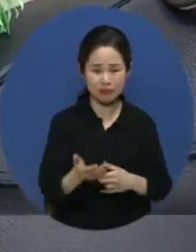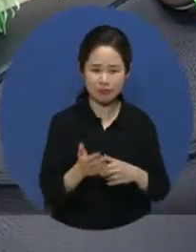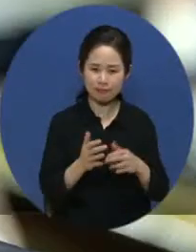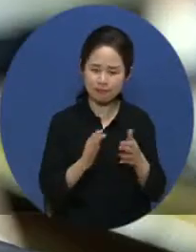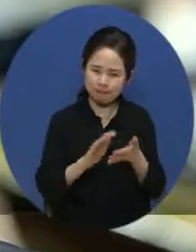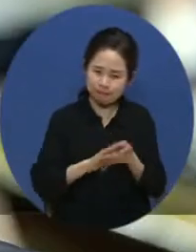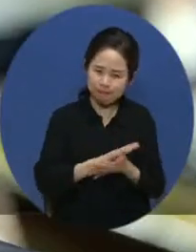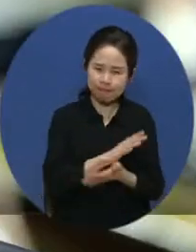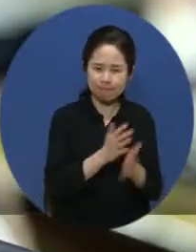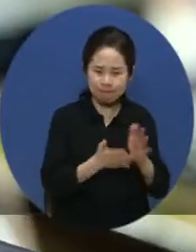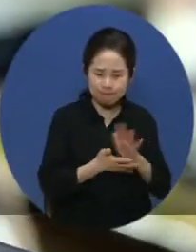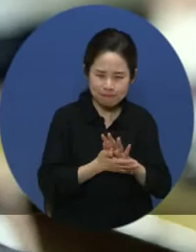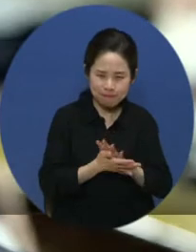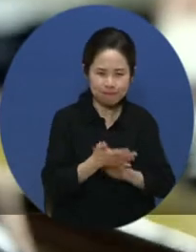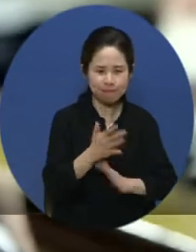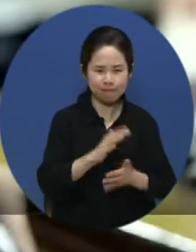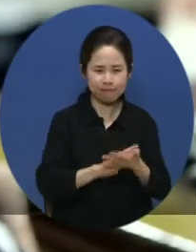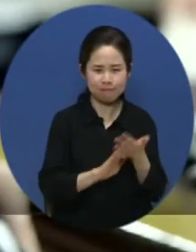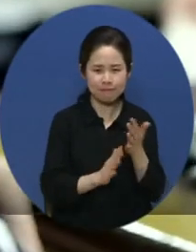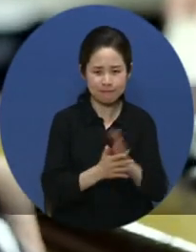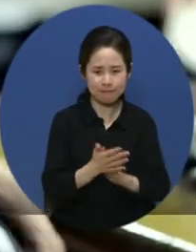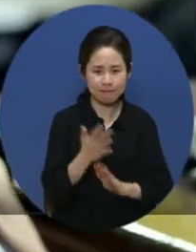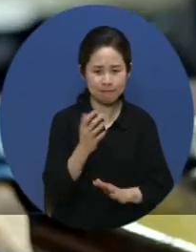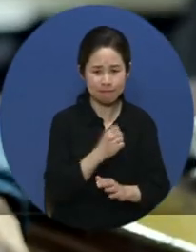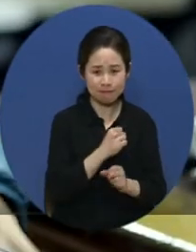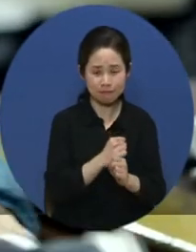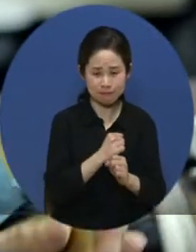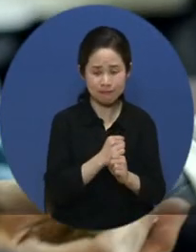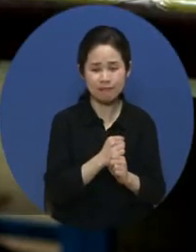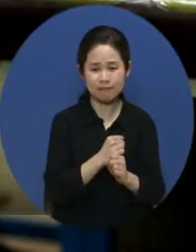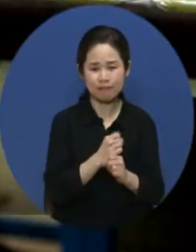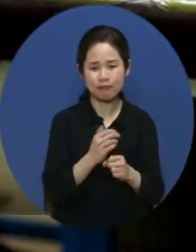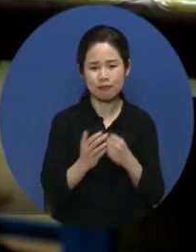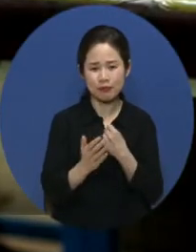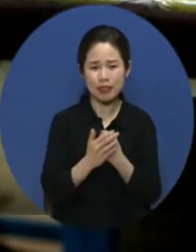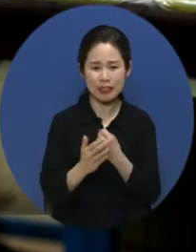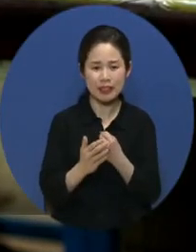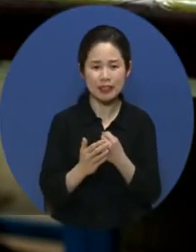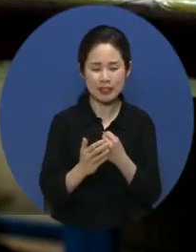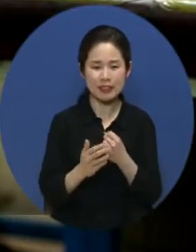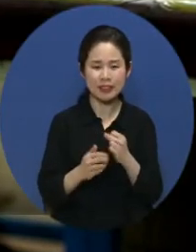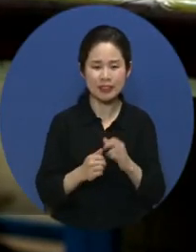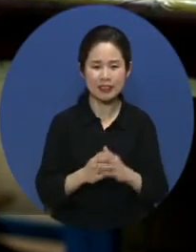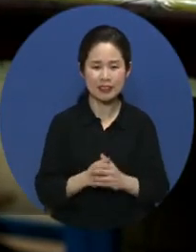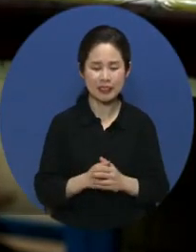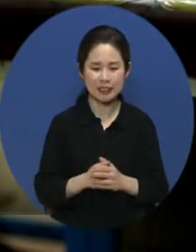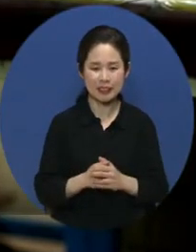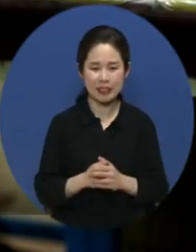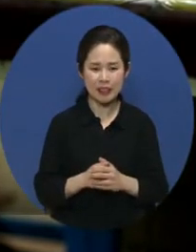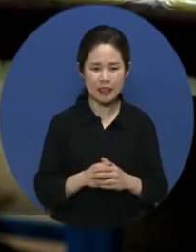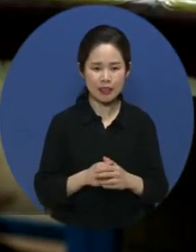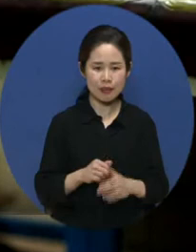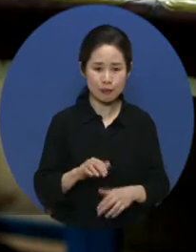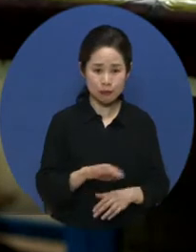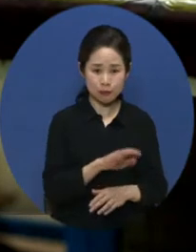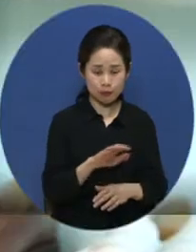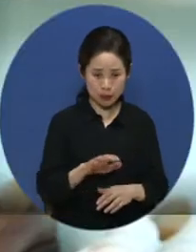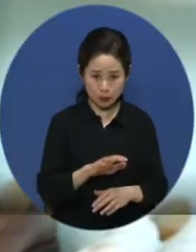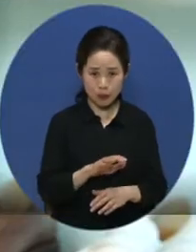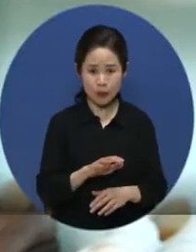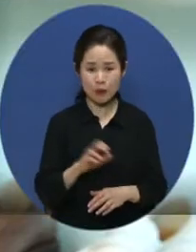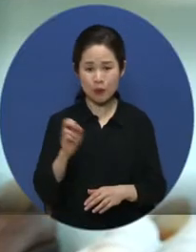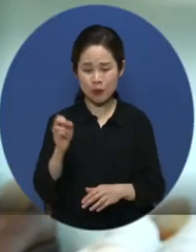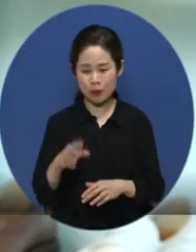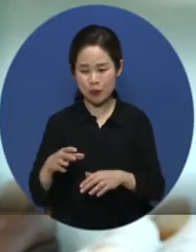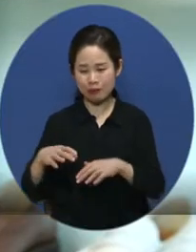정성 그 마음이 깃들어져 있는 신발이기 때문에 아마도 만드는 저희도 그렇고